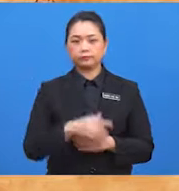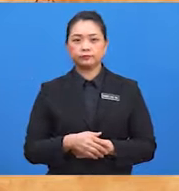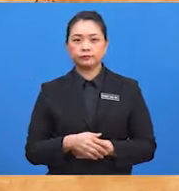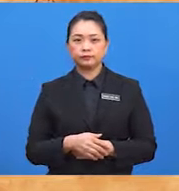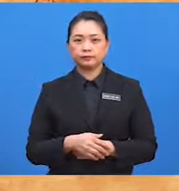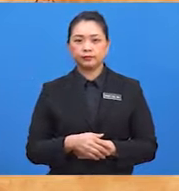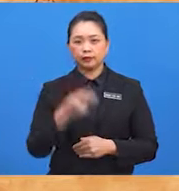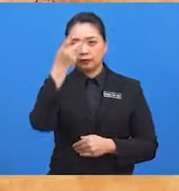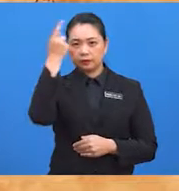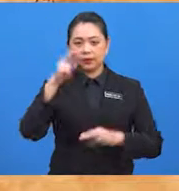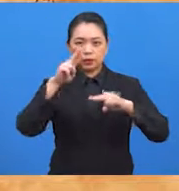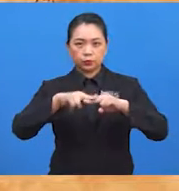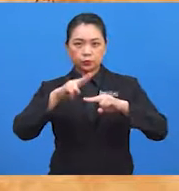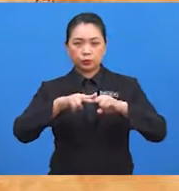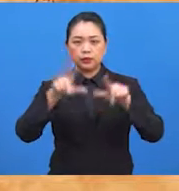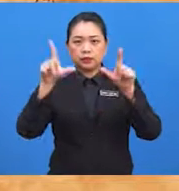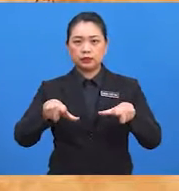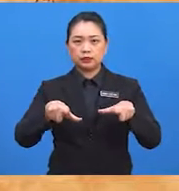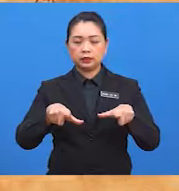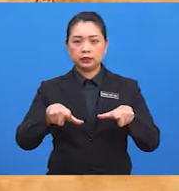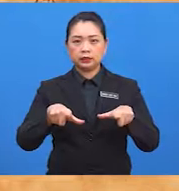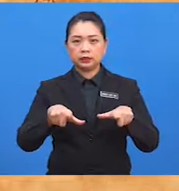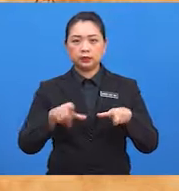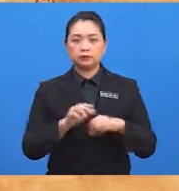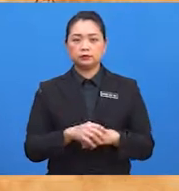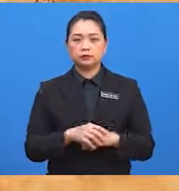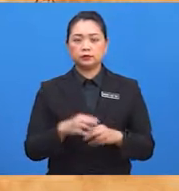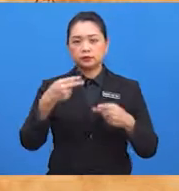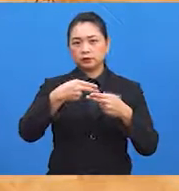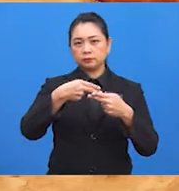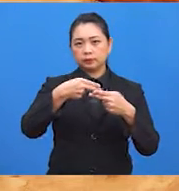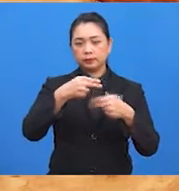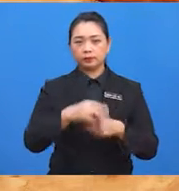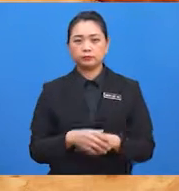kedudukannya yang terletak di Sungai Euphrates berhampiran Teluk Parsi.